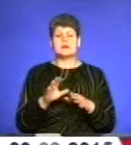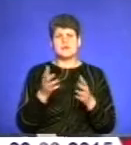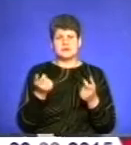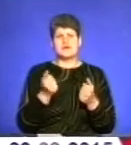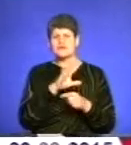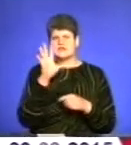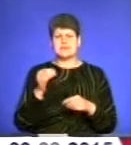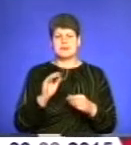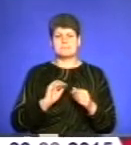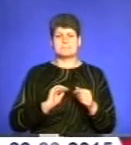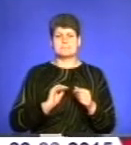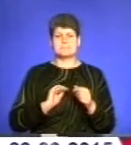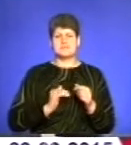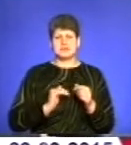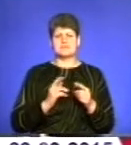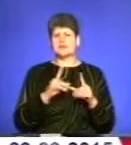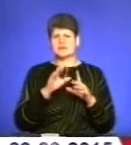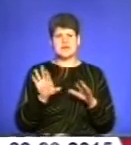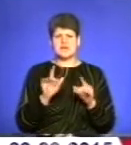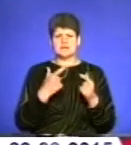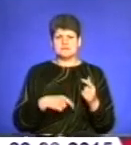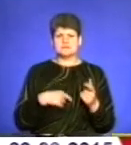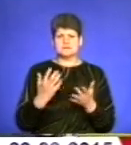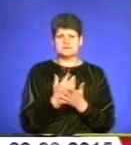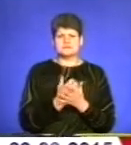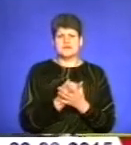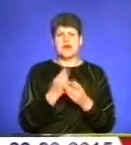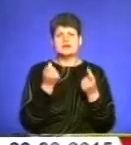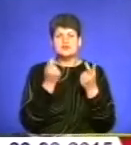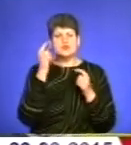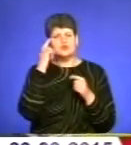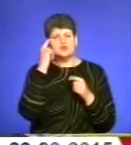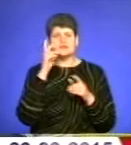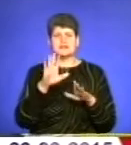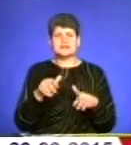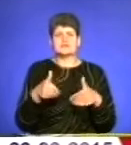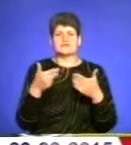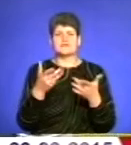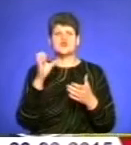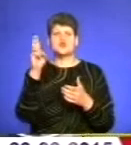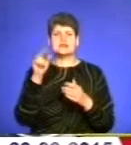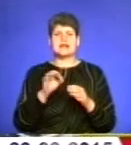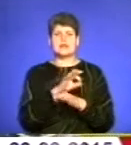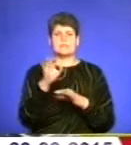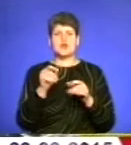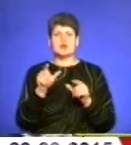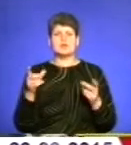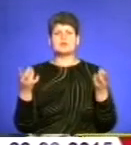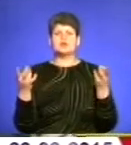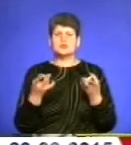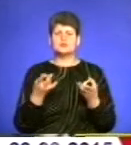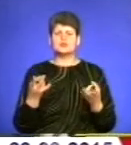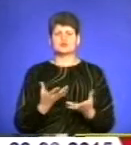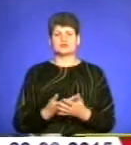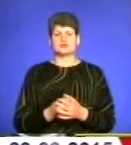все-таки не тільки під себе гребти, а трохи подумати і інвестувати в соціальні проекти людям, які потребують. От Юра